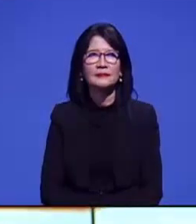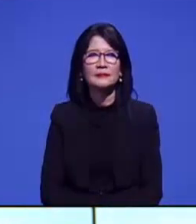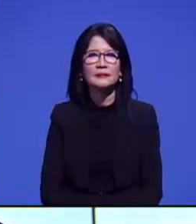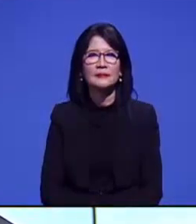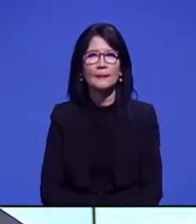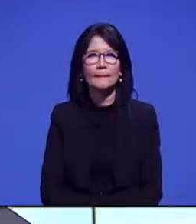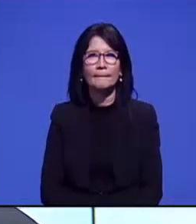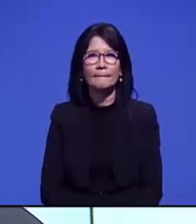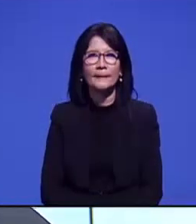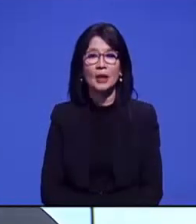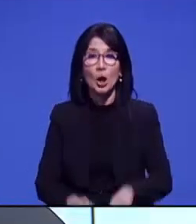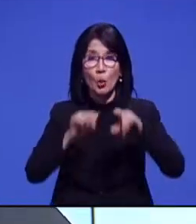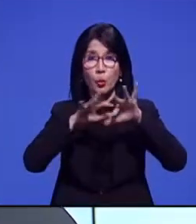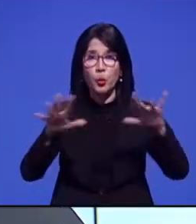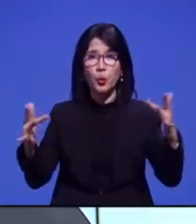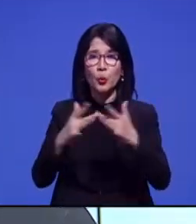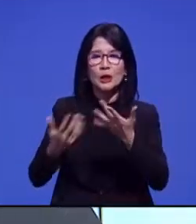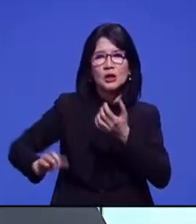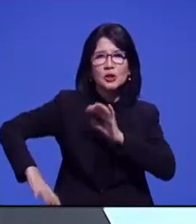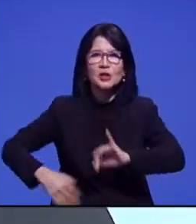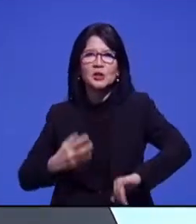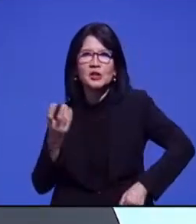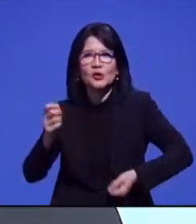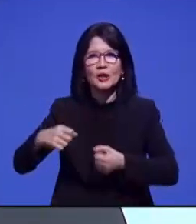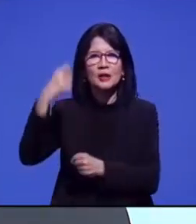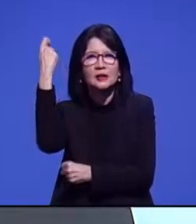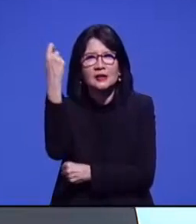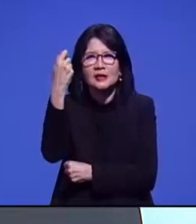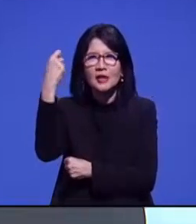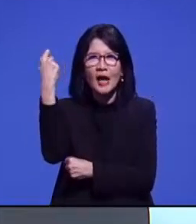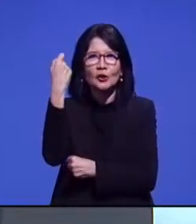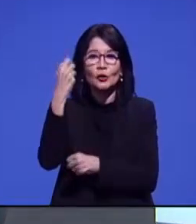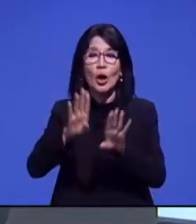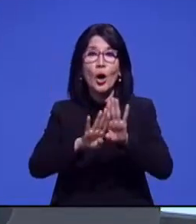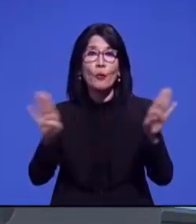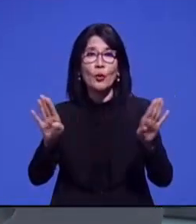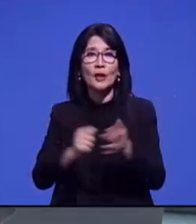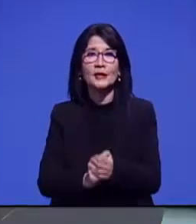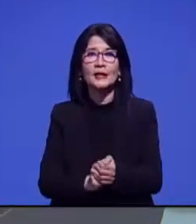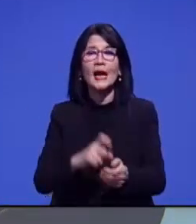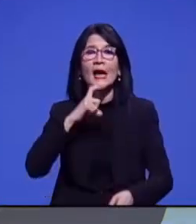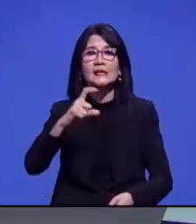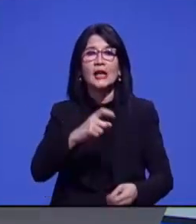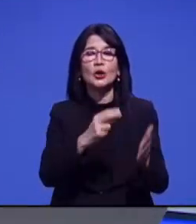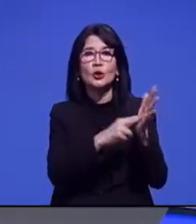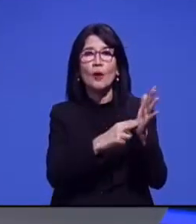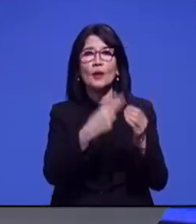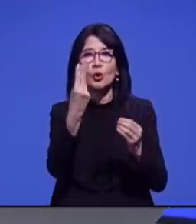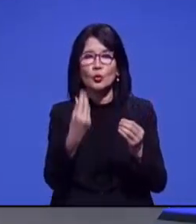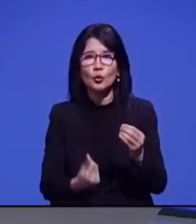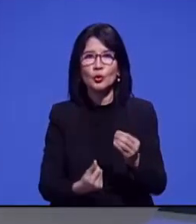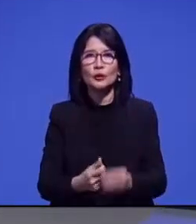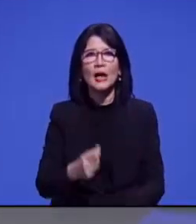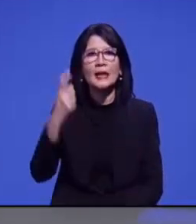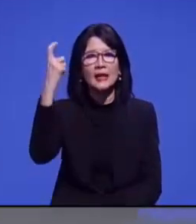Sementara itu pemirsa, viral aksi joget dangdut mengiringi pleno terbuka pengundian nomor urut calon Bupati Tasikmalaya Jawa Barat.